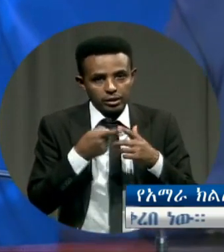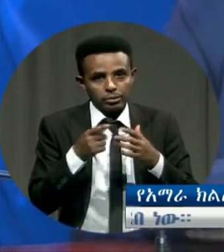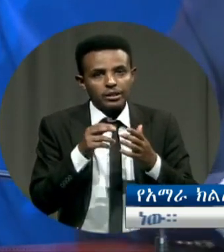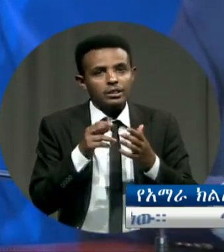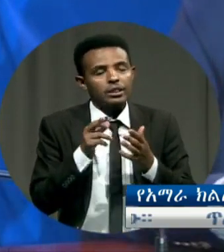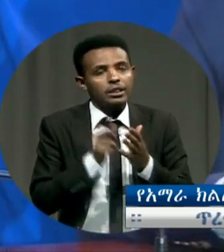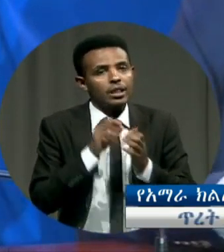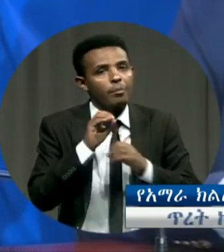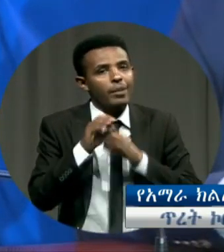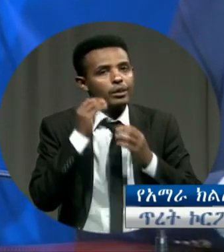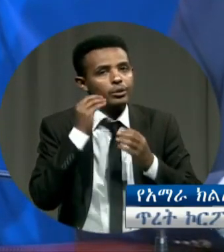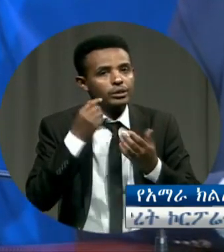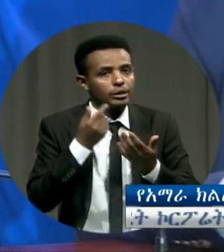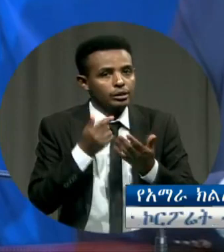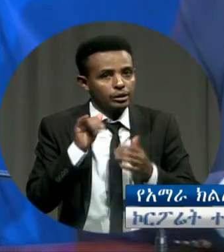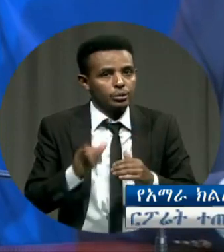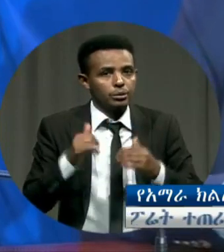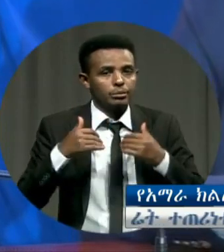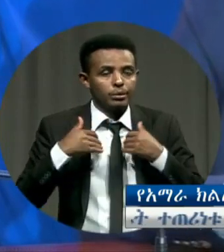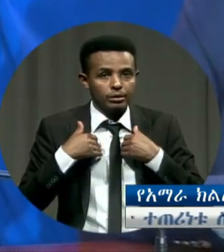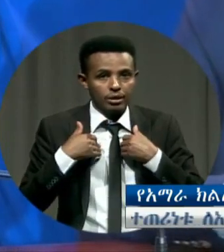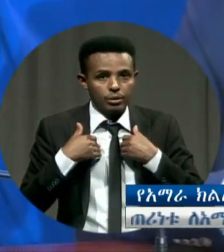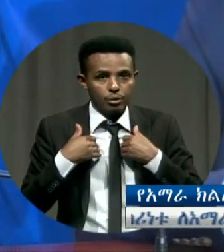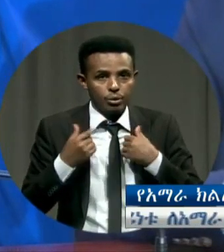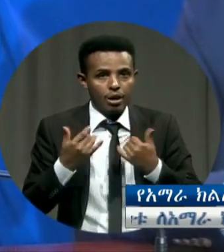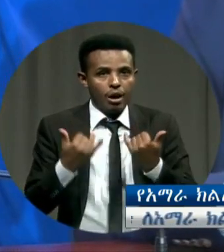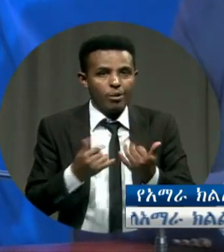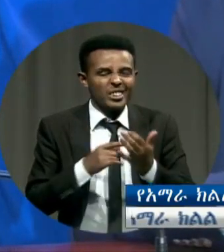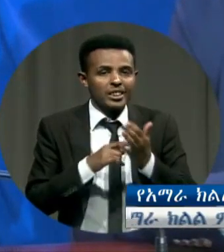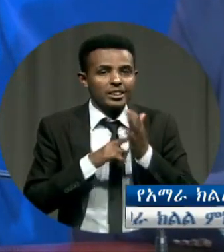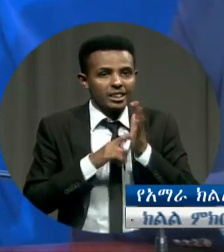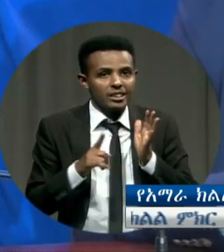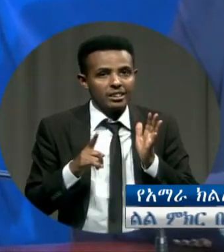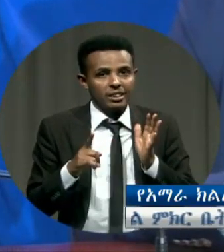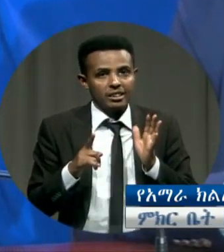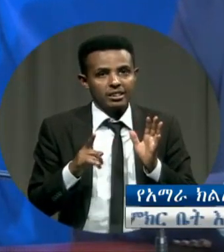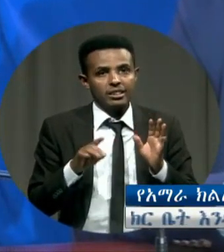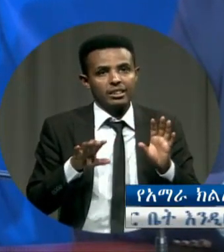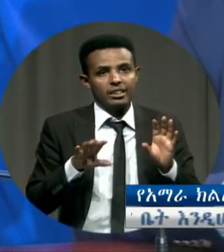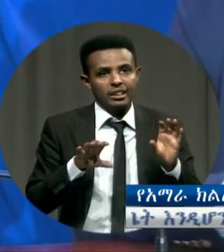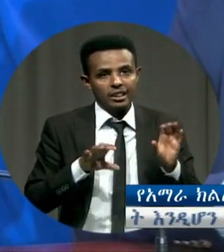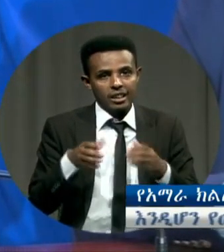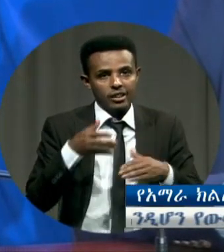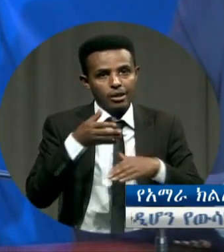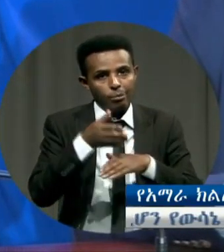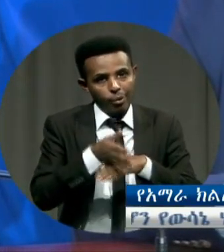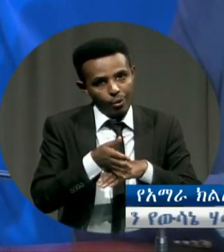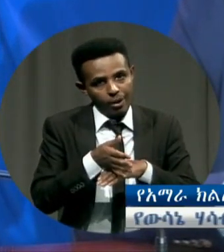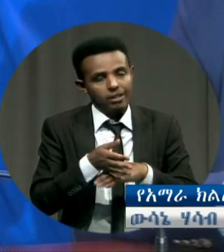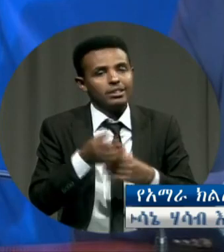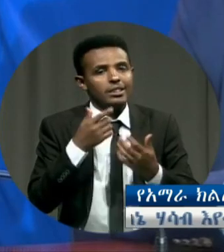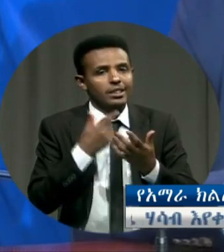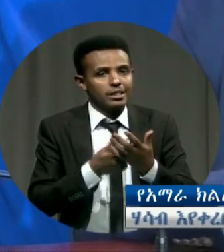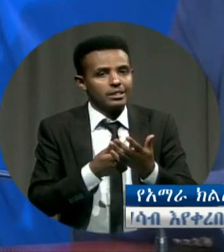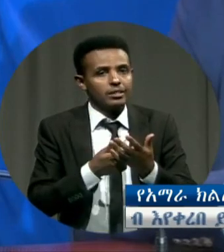ስለሆነ በአሁን ባለው ሁኔታ ግልጽነት እንድንይዝ ከተደረገ በኋላ